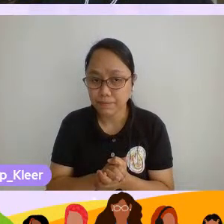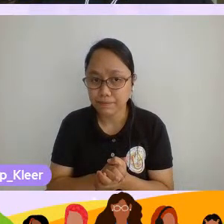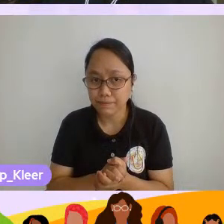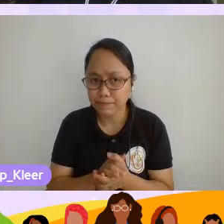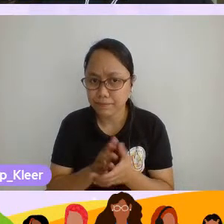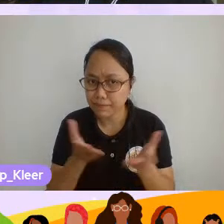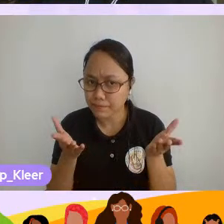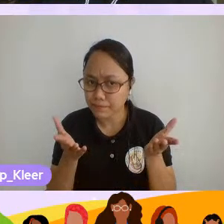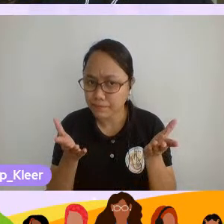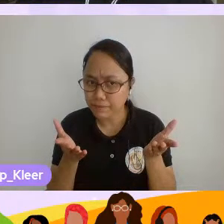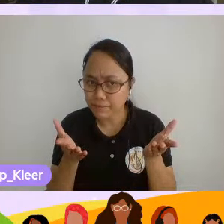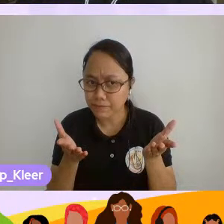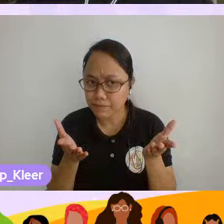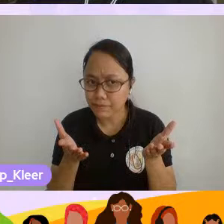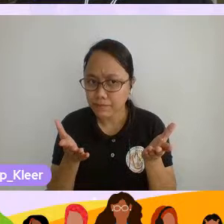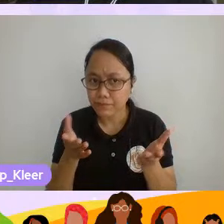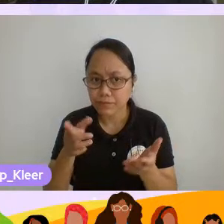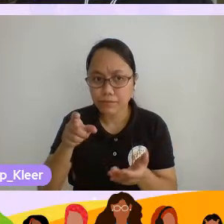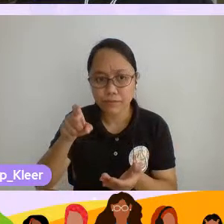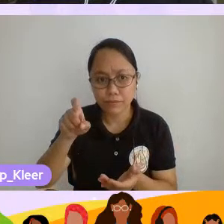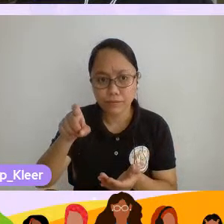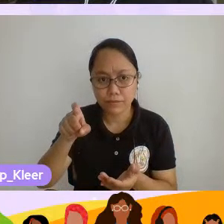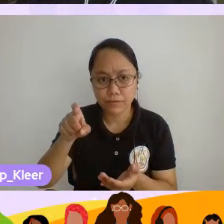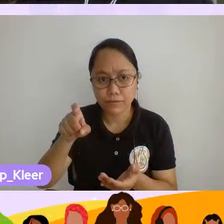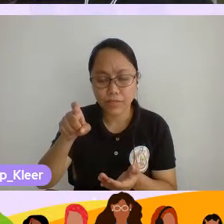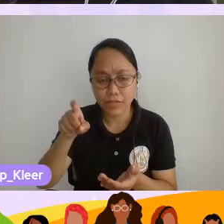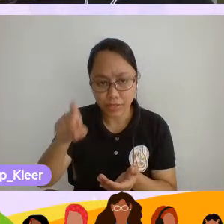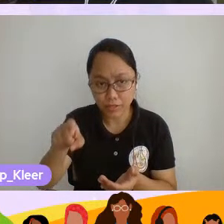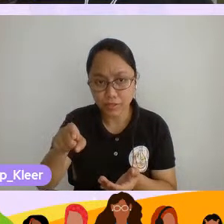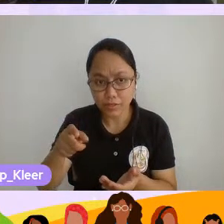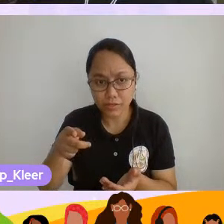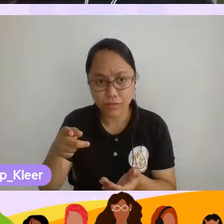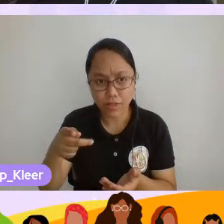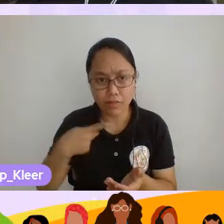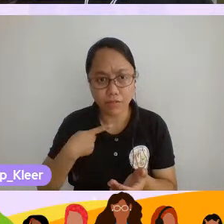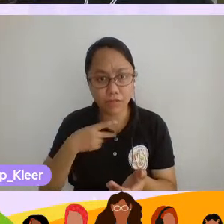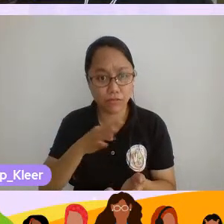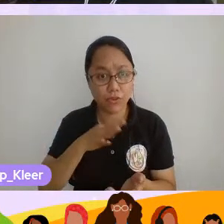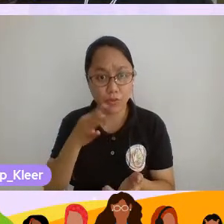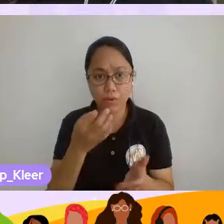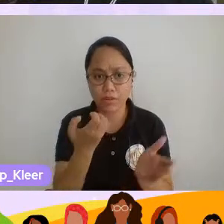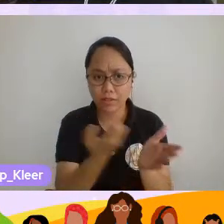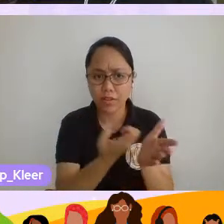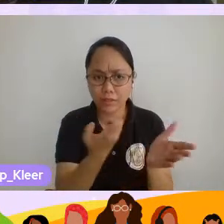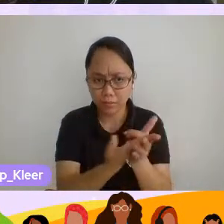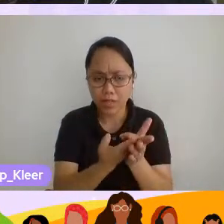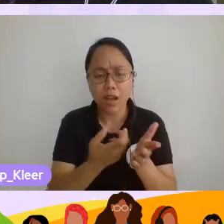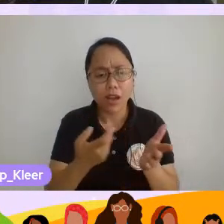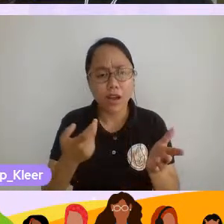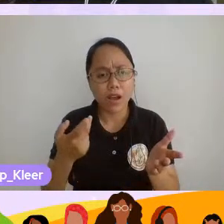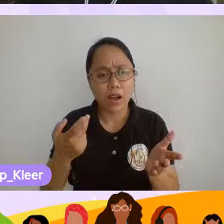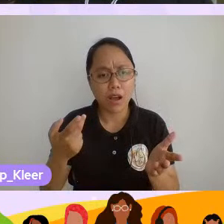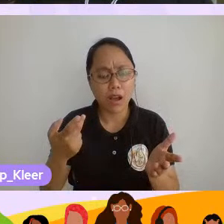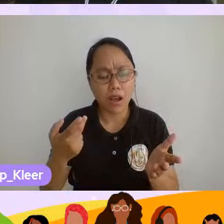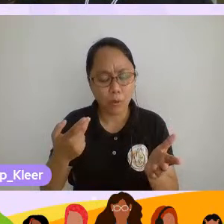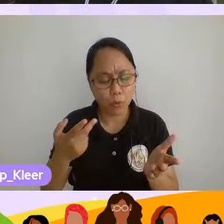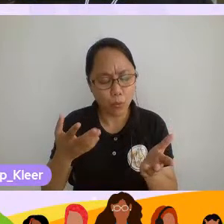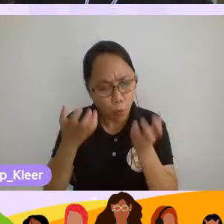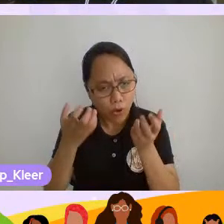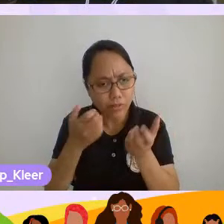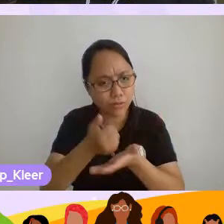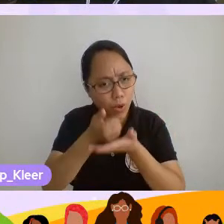you still don't want to be in the formal economy, pwede po namin kayong tulungan initially, pero may